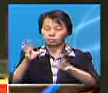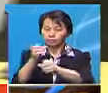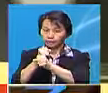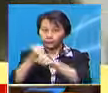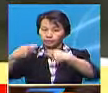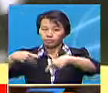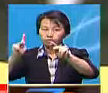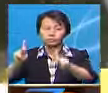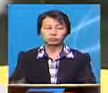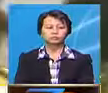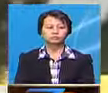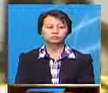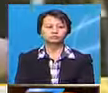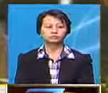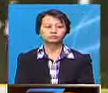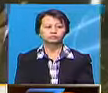tawaran.